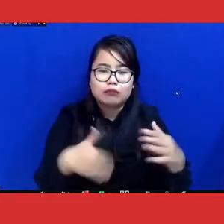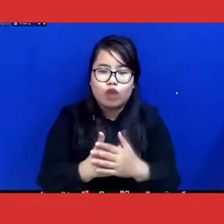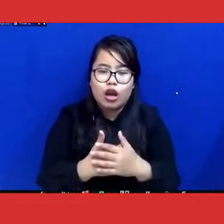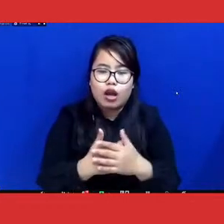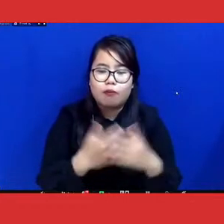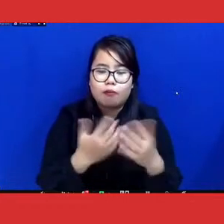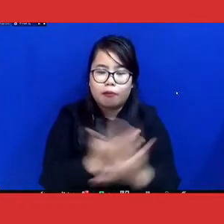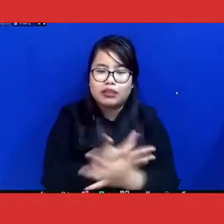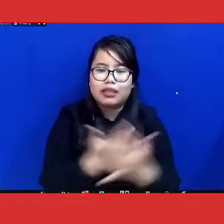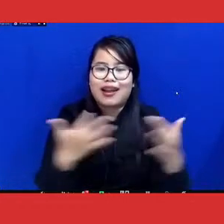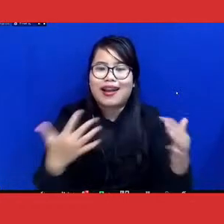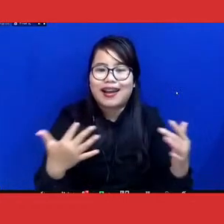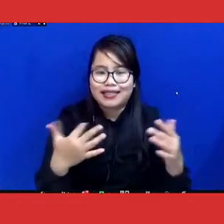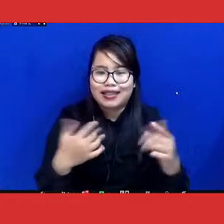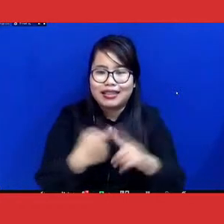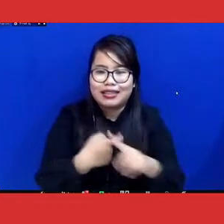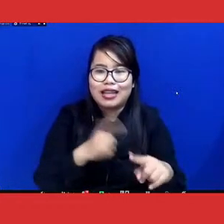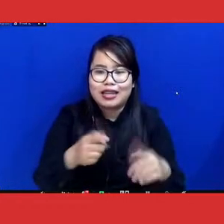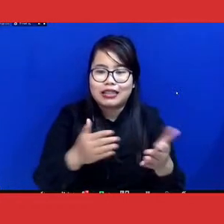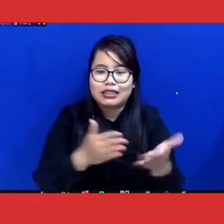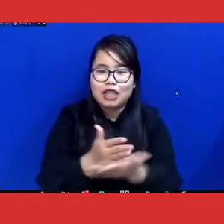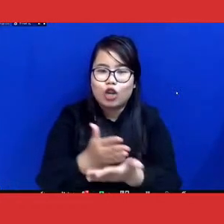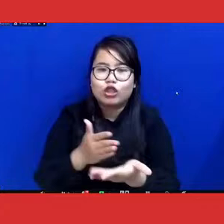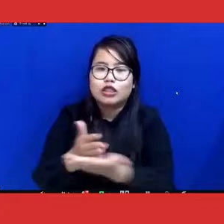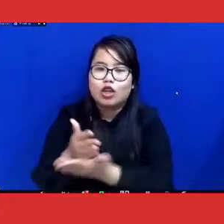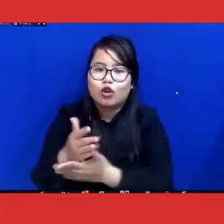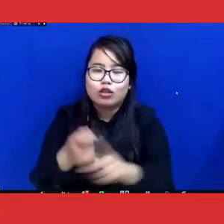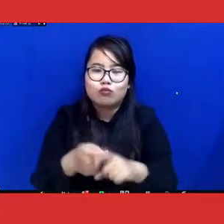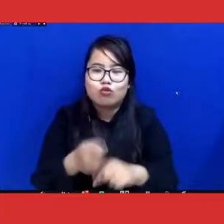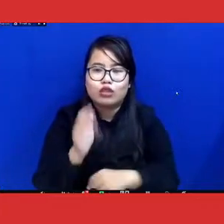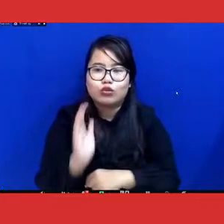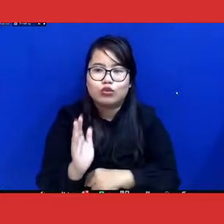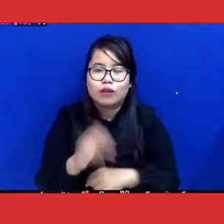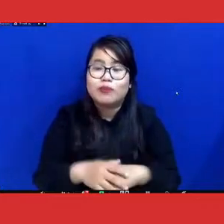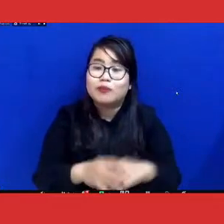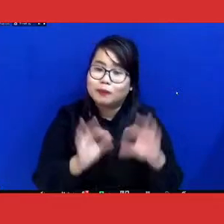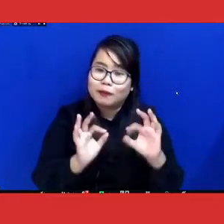masyarakat melalui jalur-jalur yang sudah dibuat.